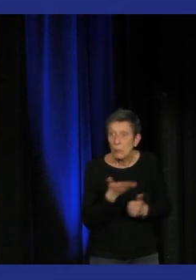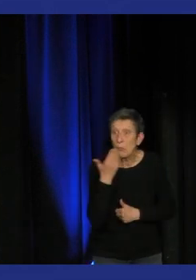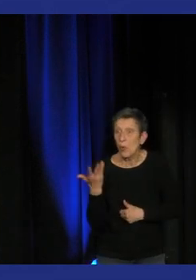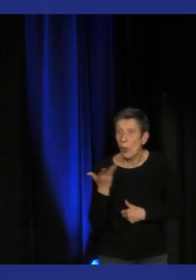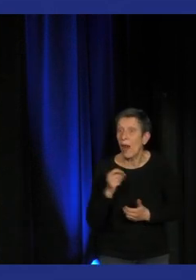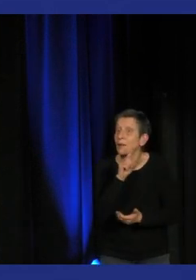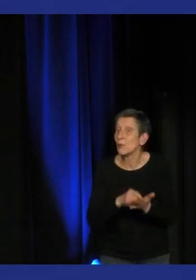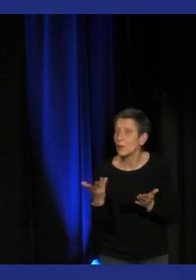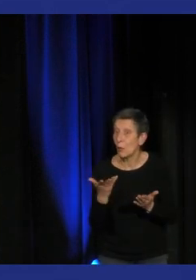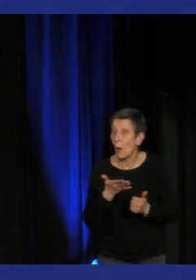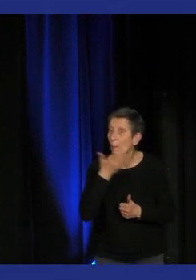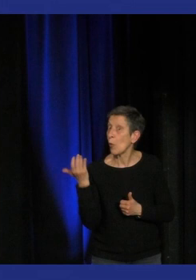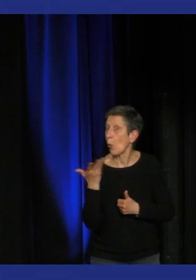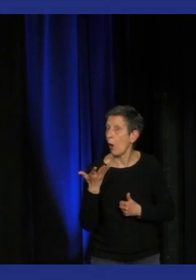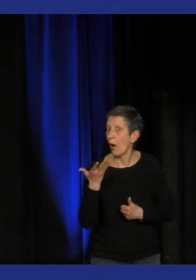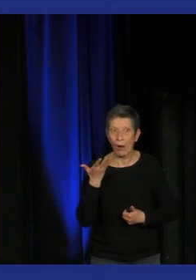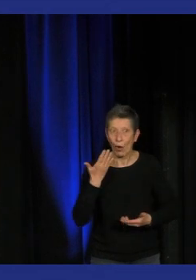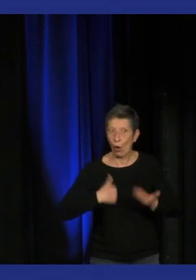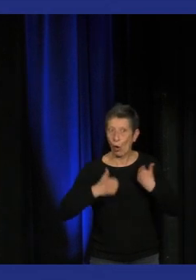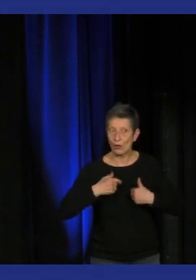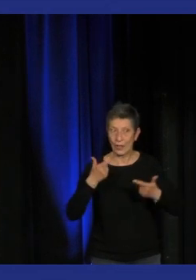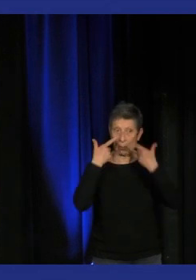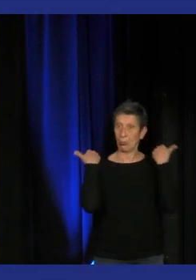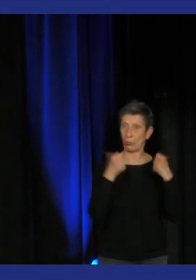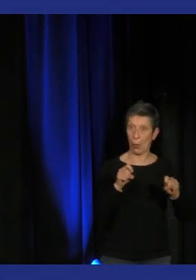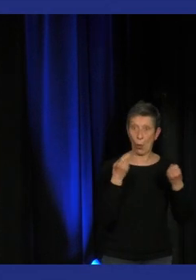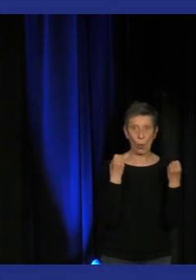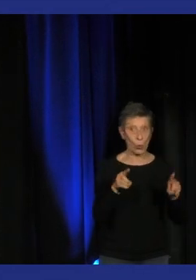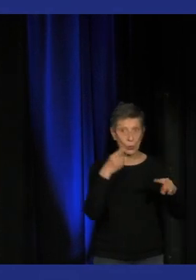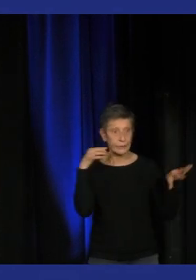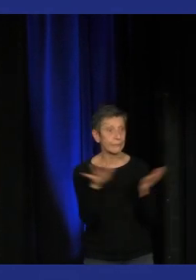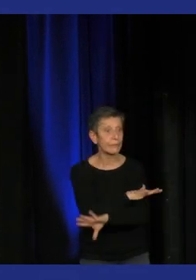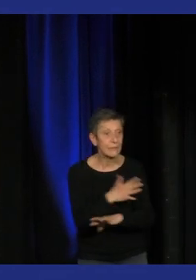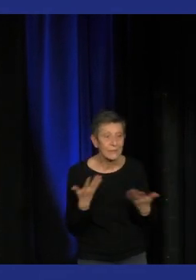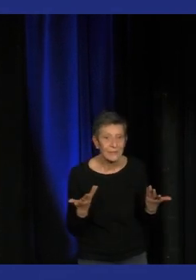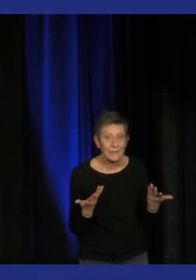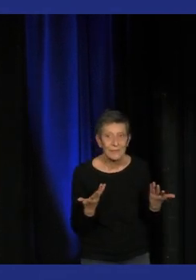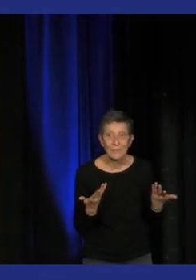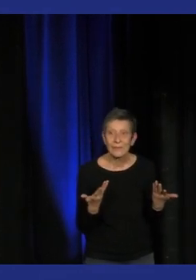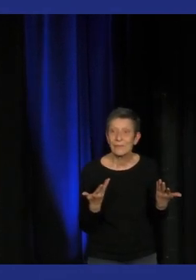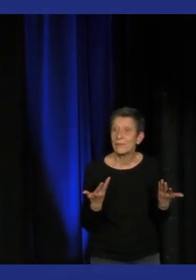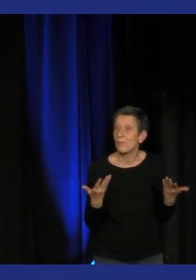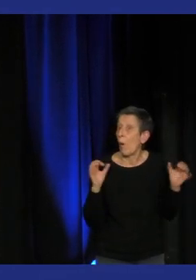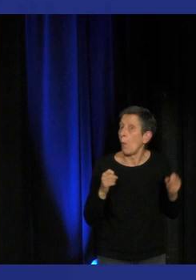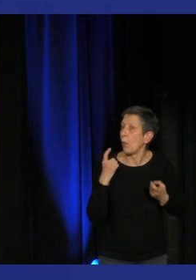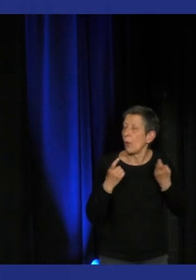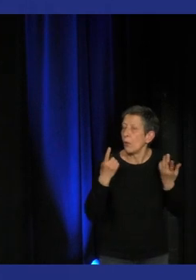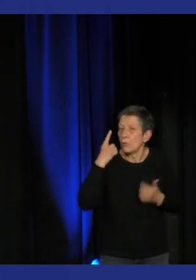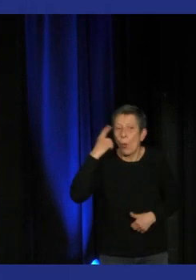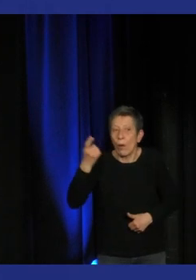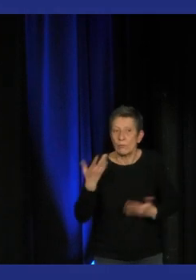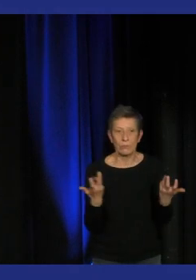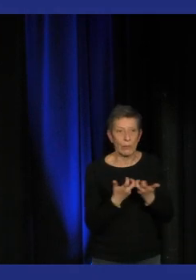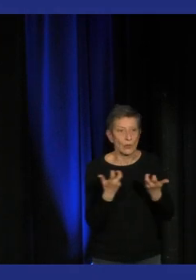handicap invisible, parce que on peut se dire lorsqu'on a un handicap invisible, au moins on ne va